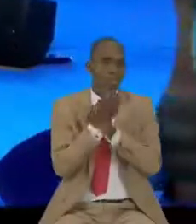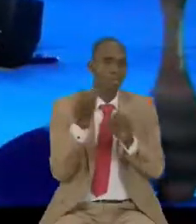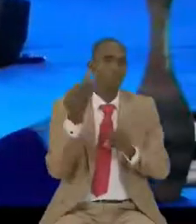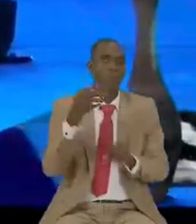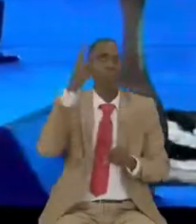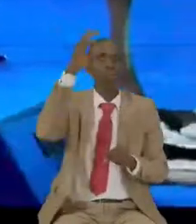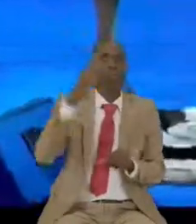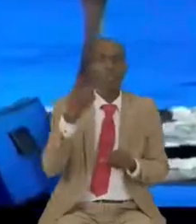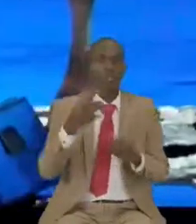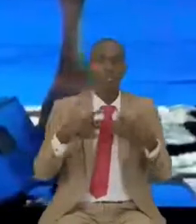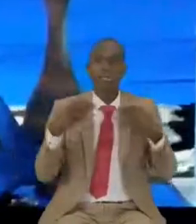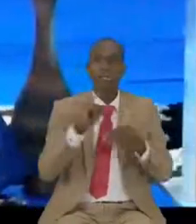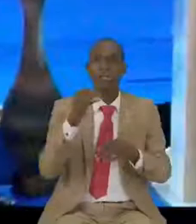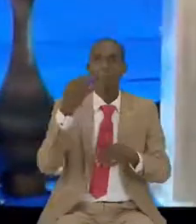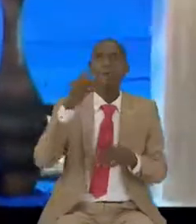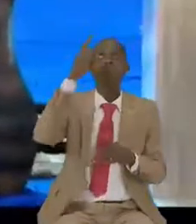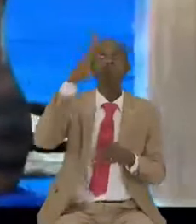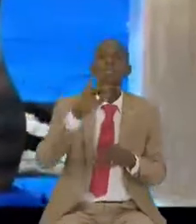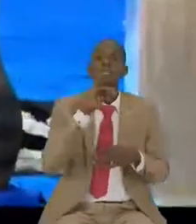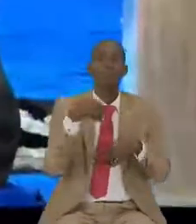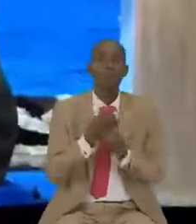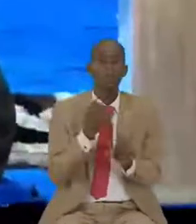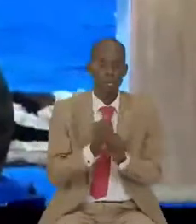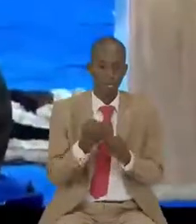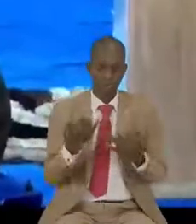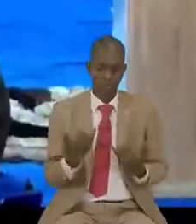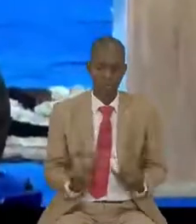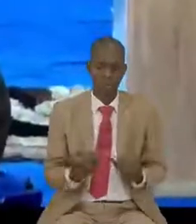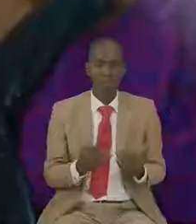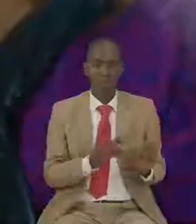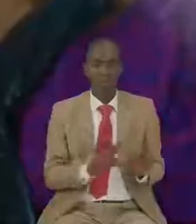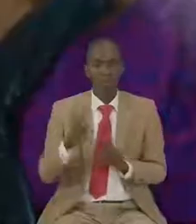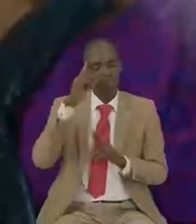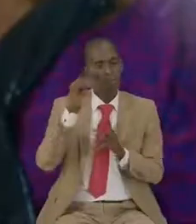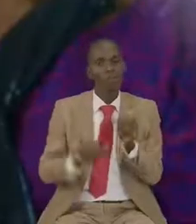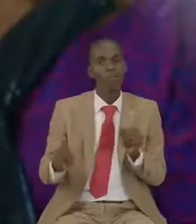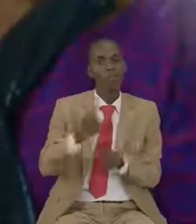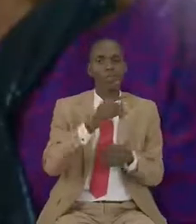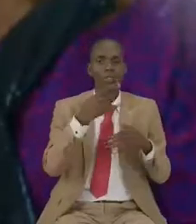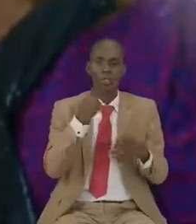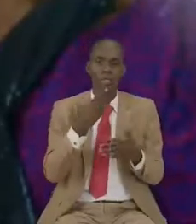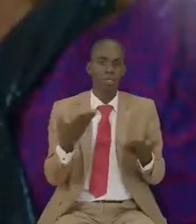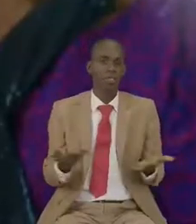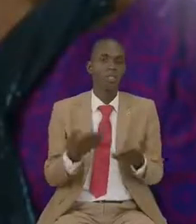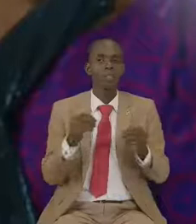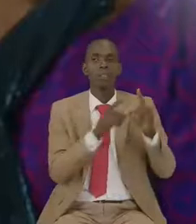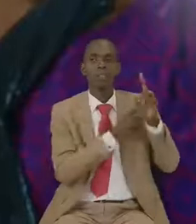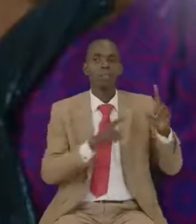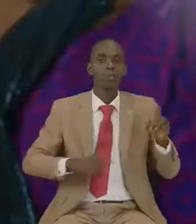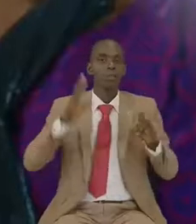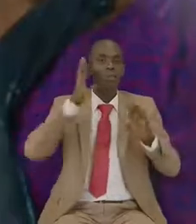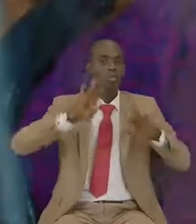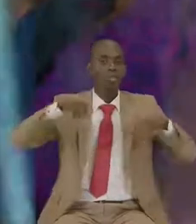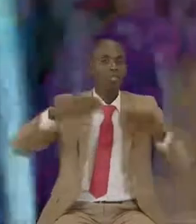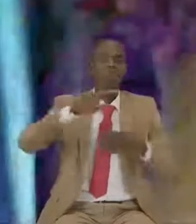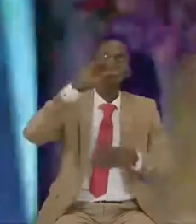grâce de Dieu, le salut de Dieu, la guérison de Dieu est rendue disponible à tous. Et